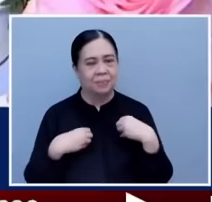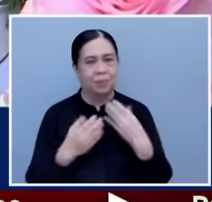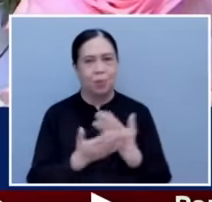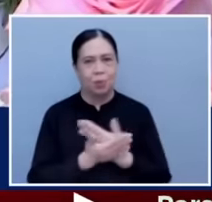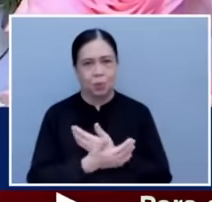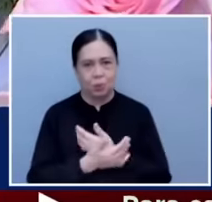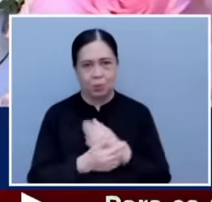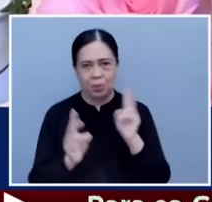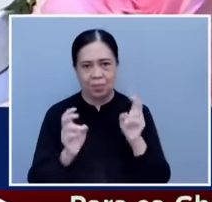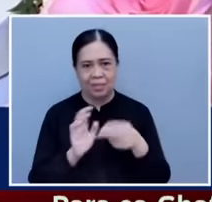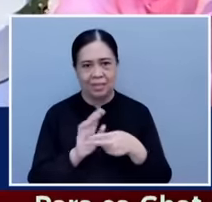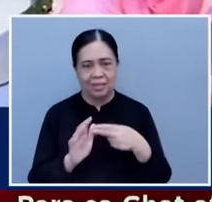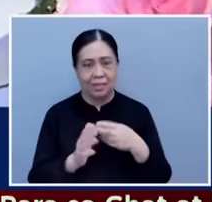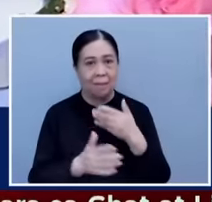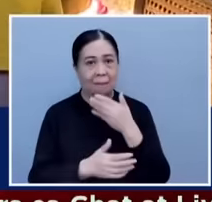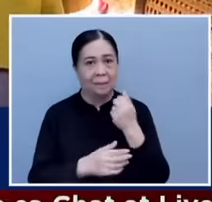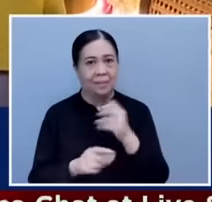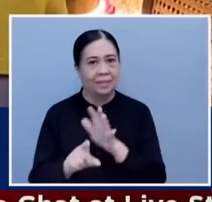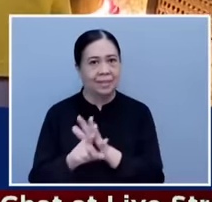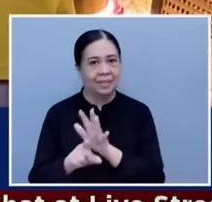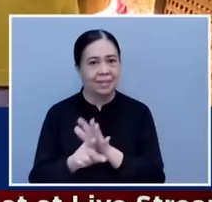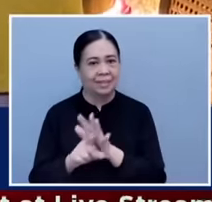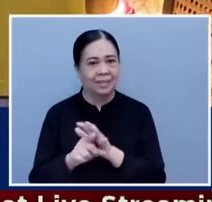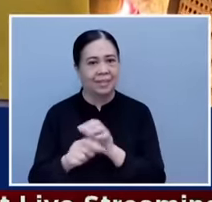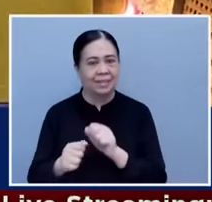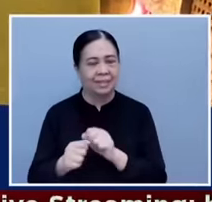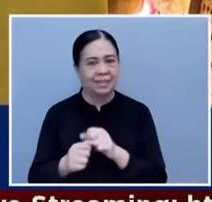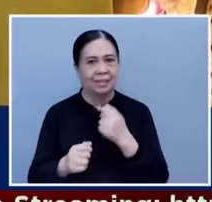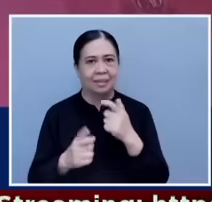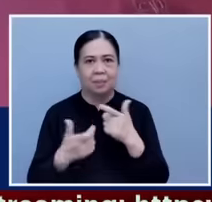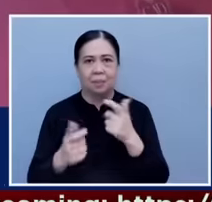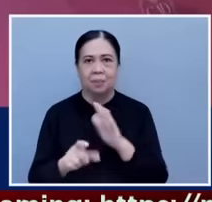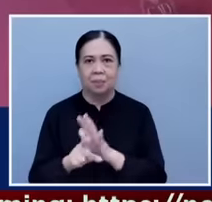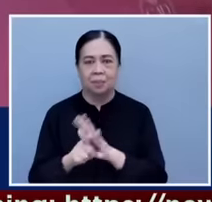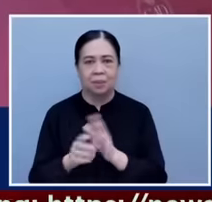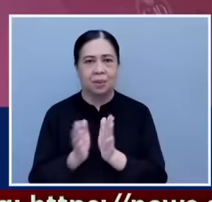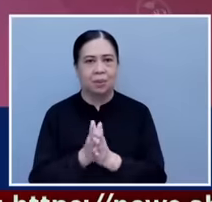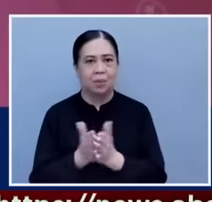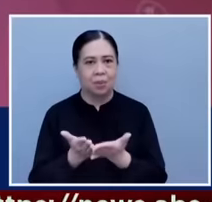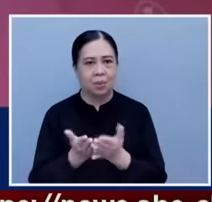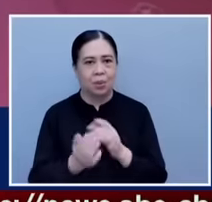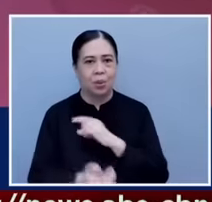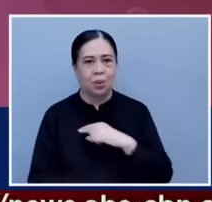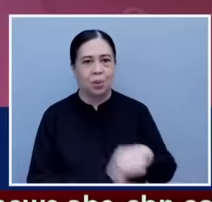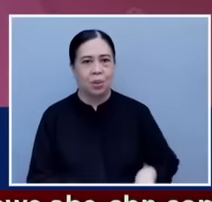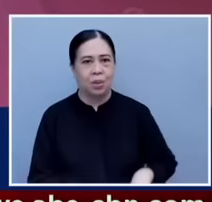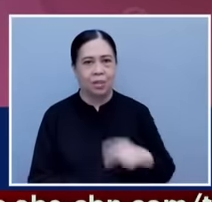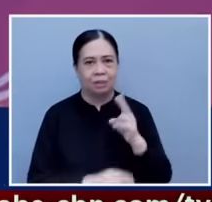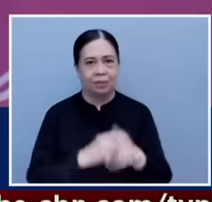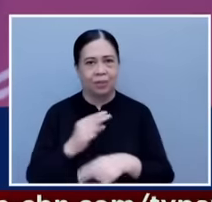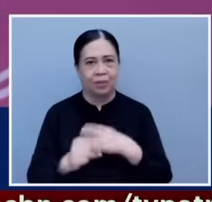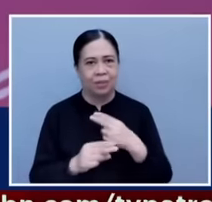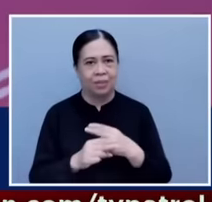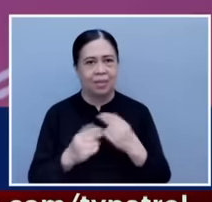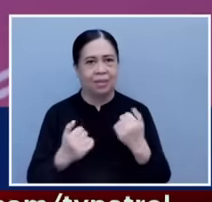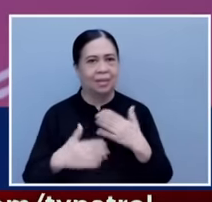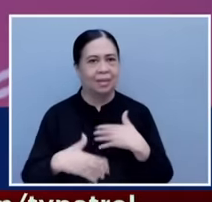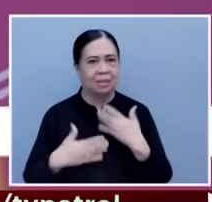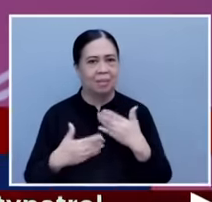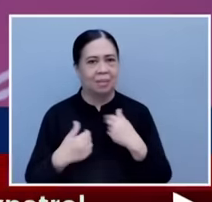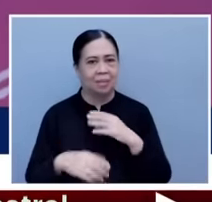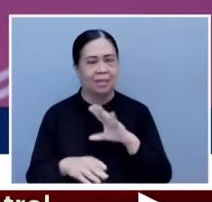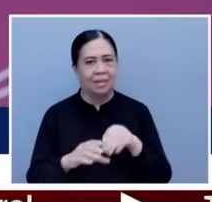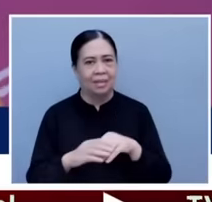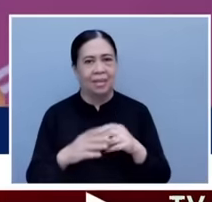titulo. Ang best-selling author dahil big hit ang kanyang librong Queen of the Universe. Happy na rin ako nung nakapasok ako sa top